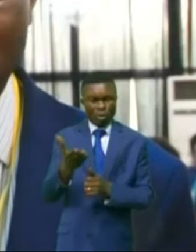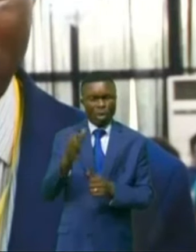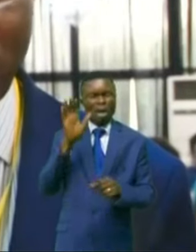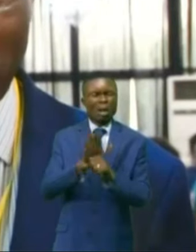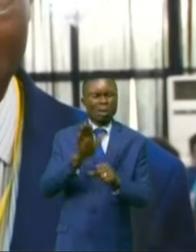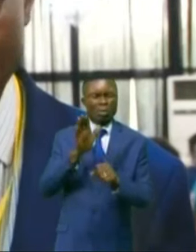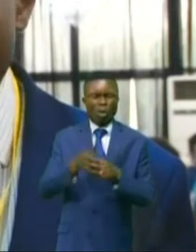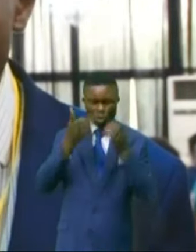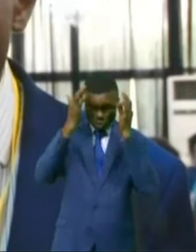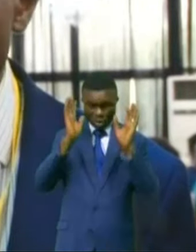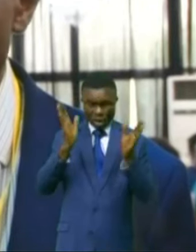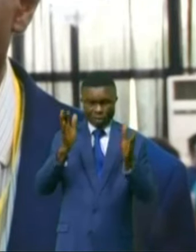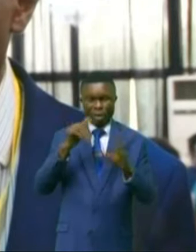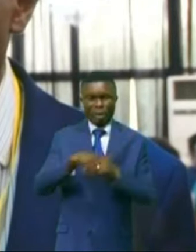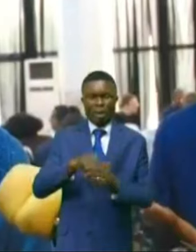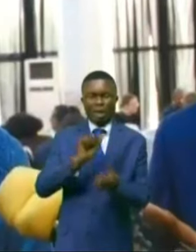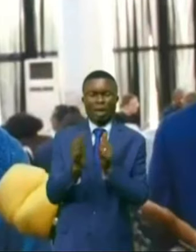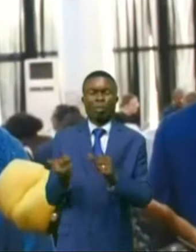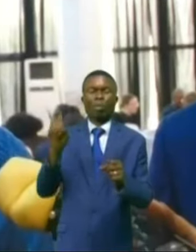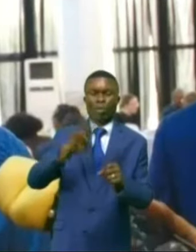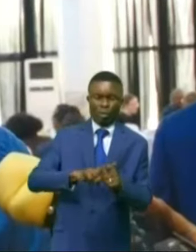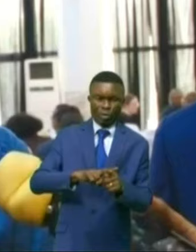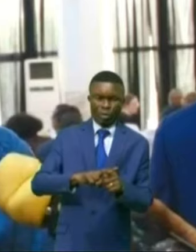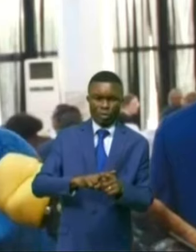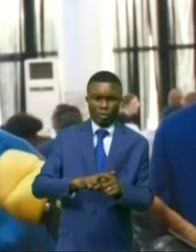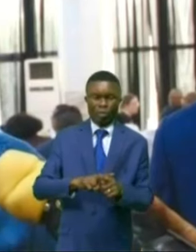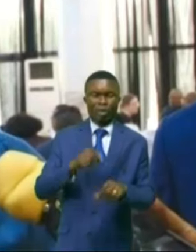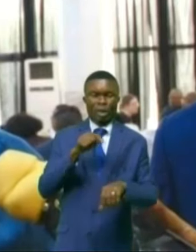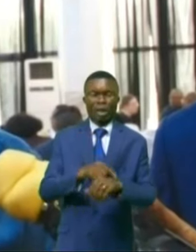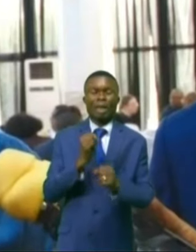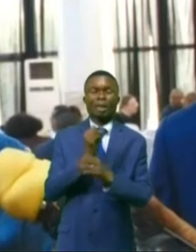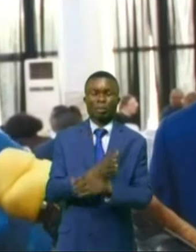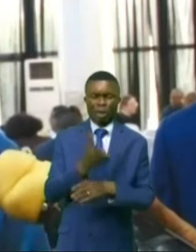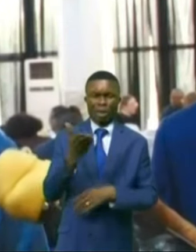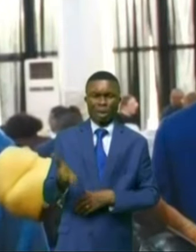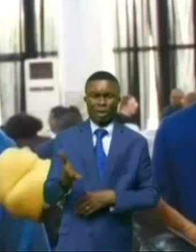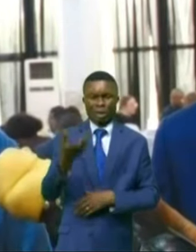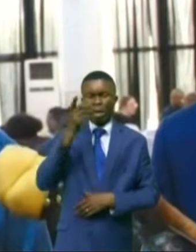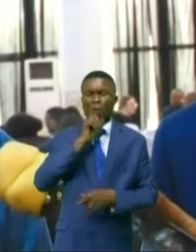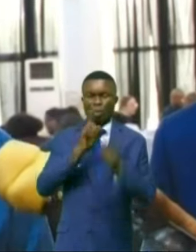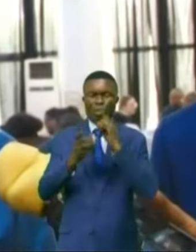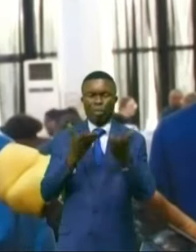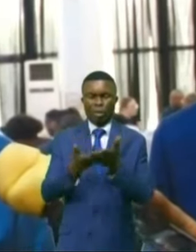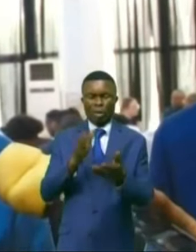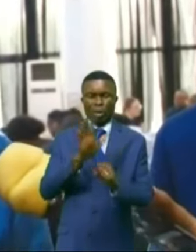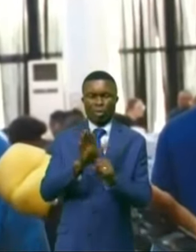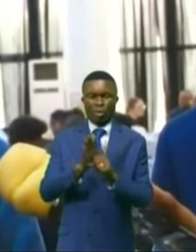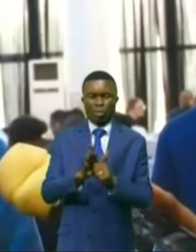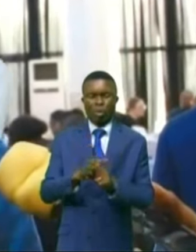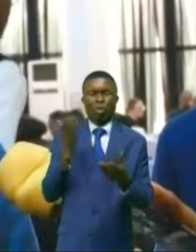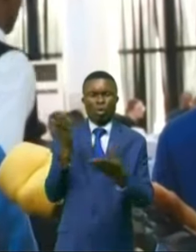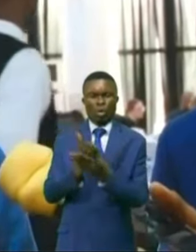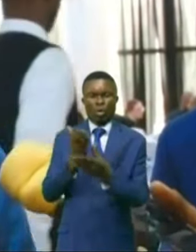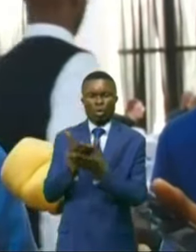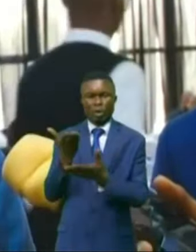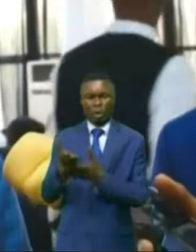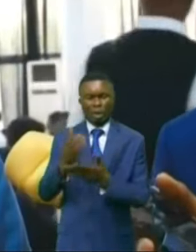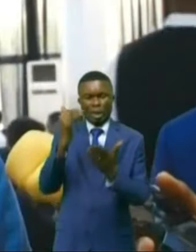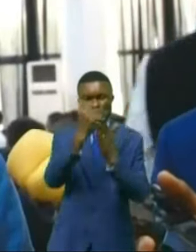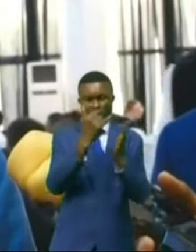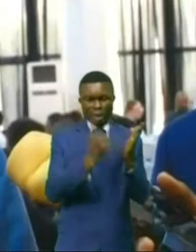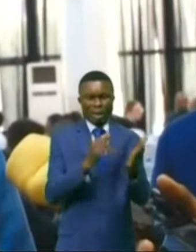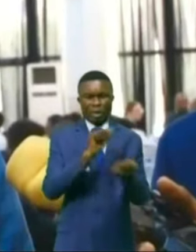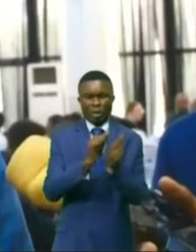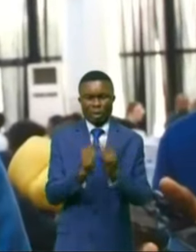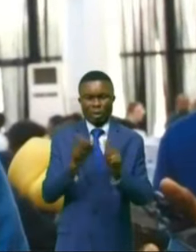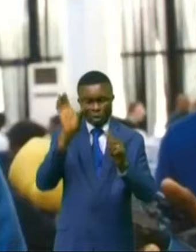exagérés dans les cas de violence. Je pense que c'est vraiment le moment pour échanger les différentes approches, pour identifier des défis